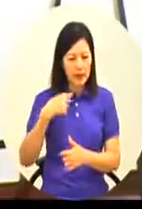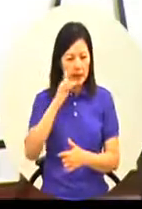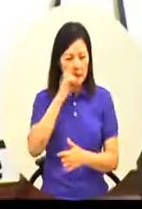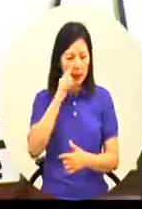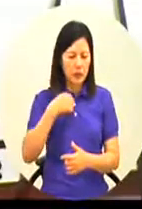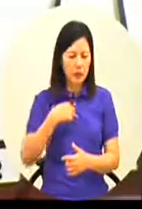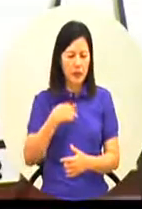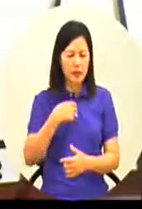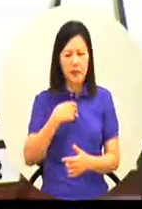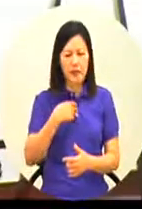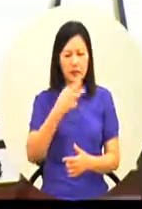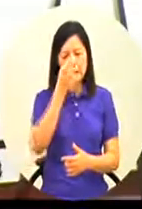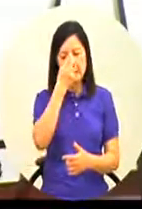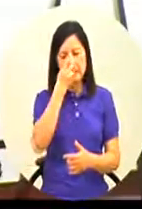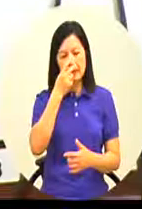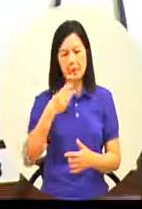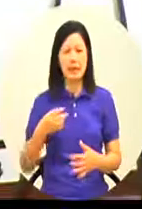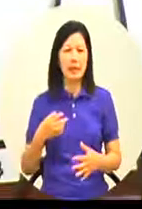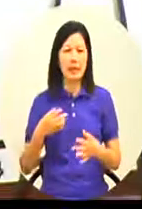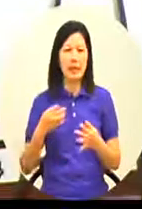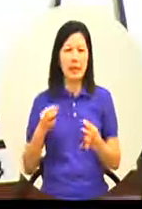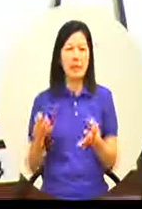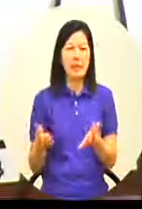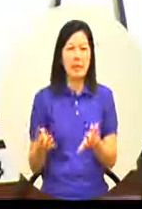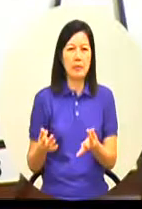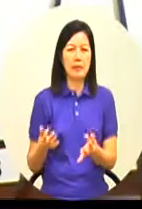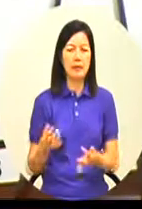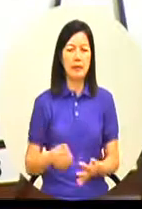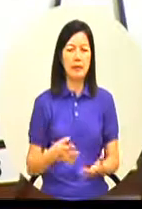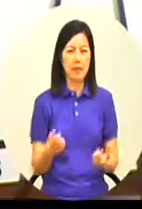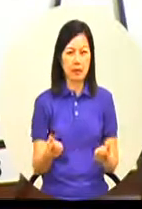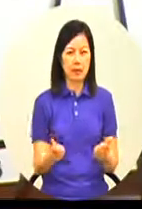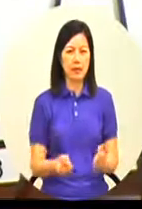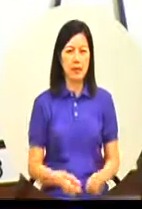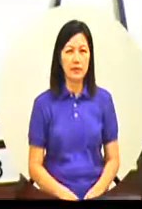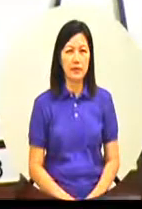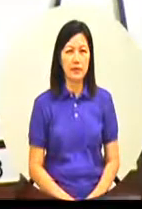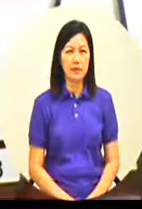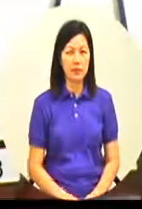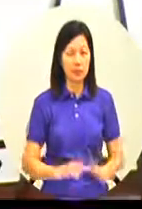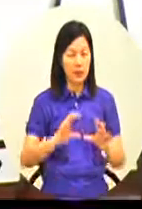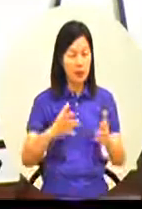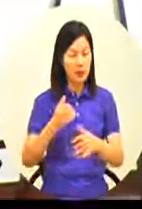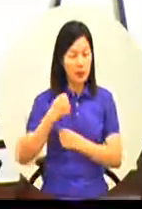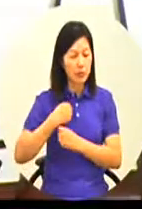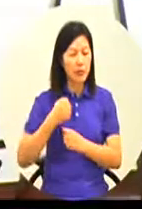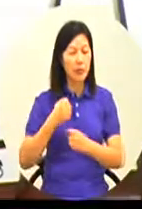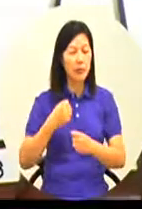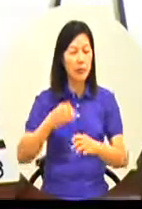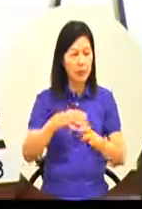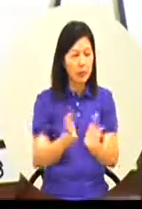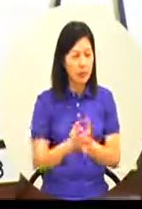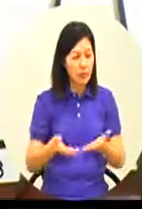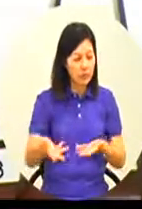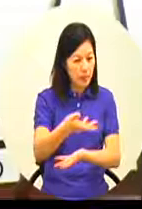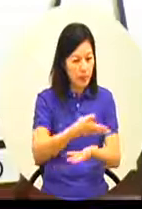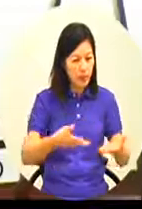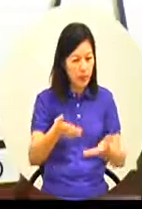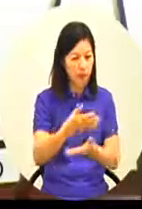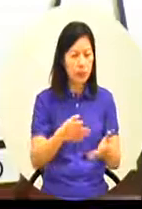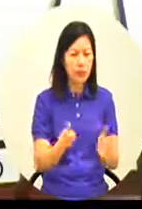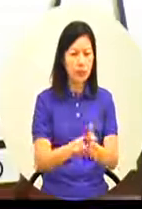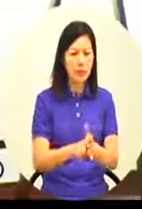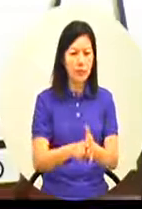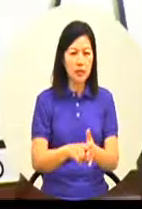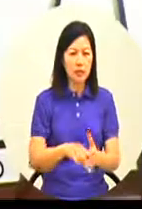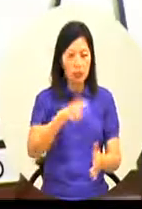讲给我们督发局听，我们在跟国防部在这边做这些交涉的时候，其实我们很需要督发局